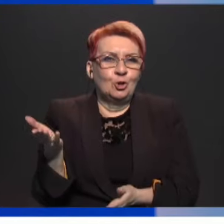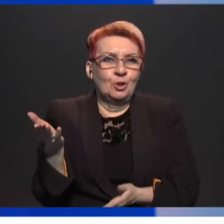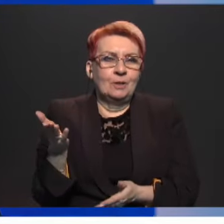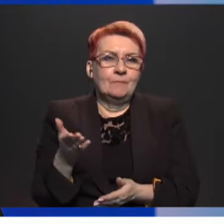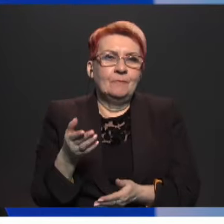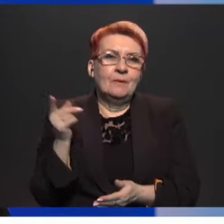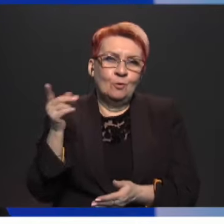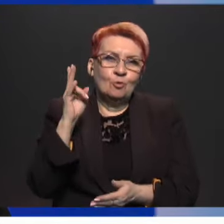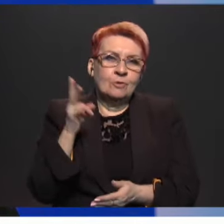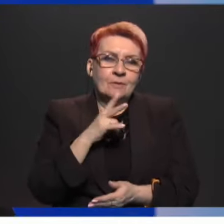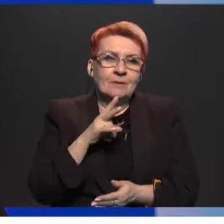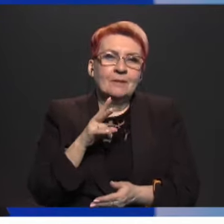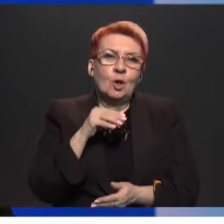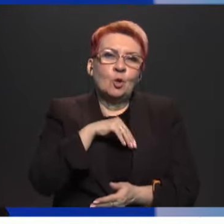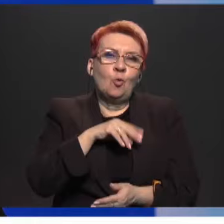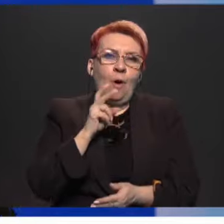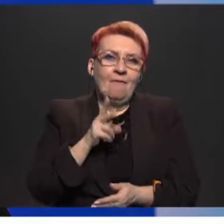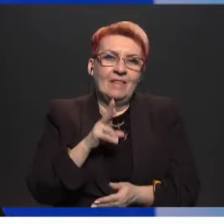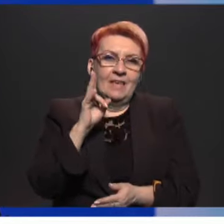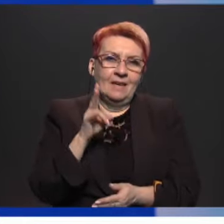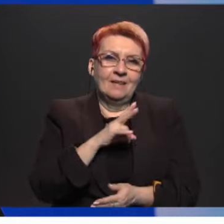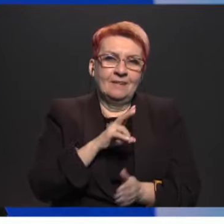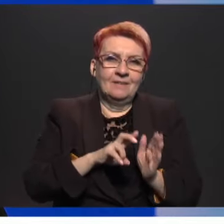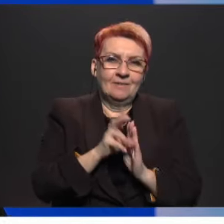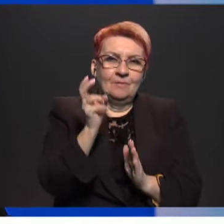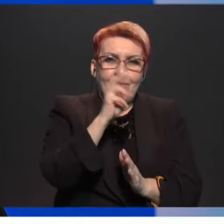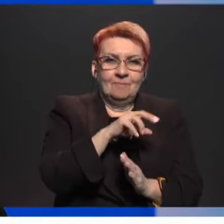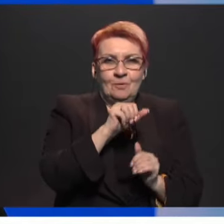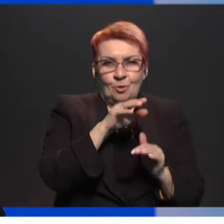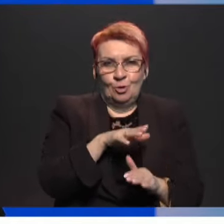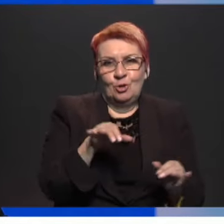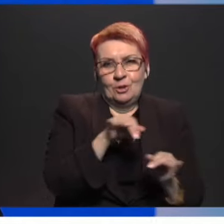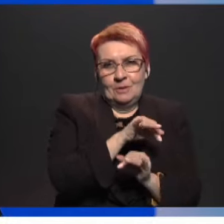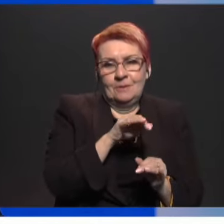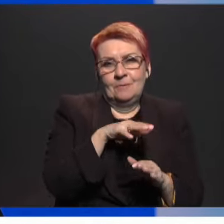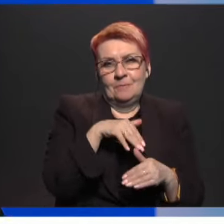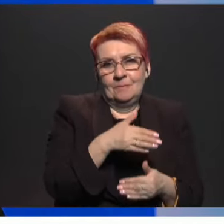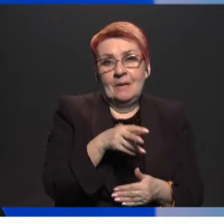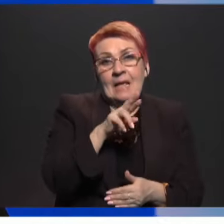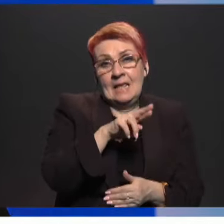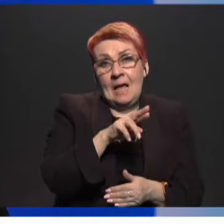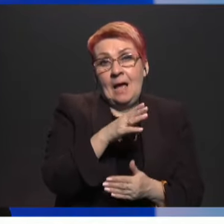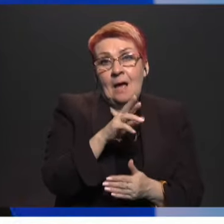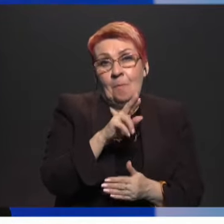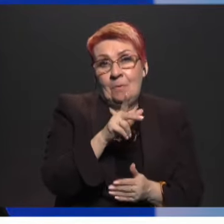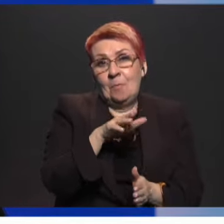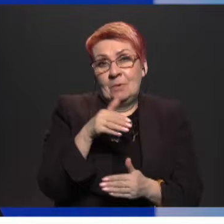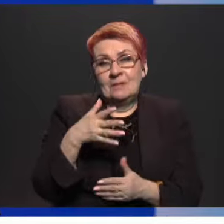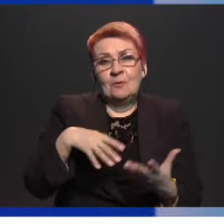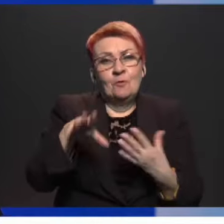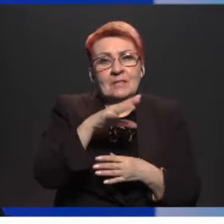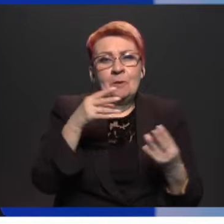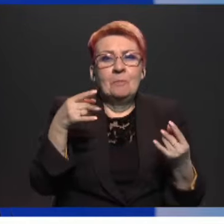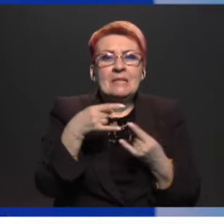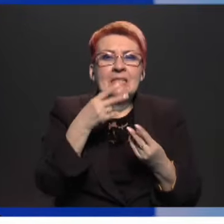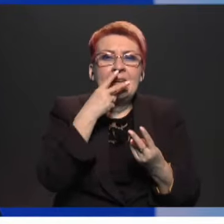конечно, с духовником решать, чтобы иметь полную информацию. Но, в принципе, я бы посоветовал вот всем нашим